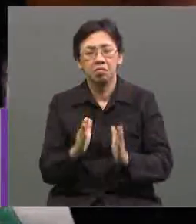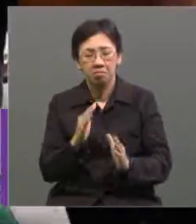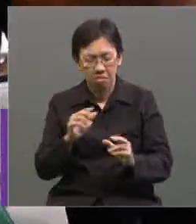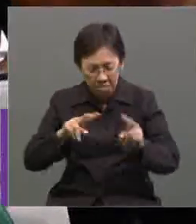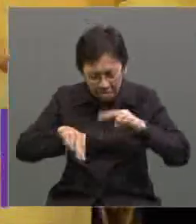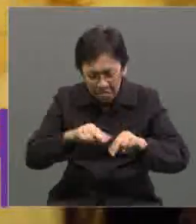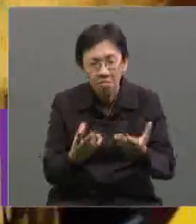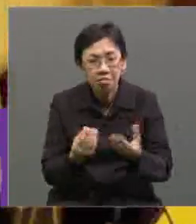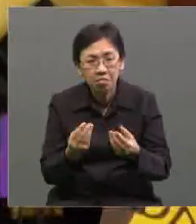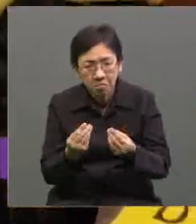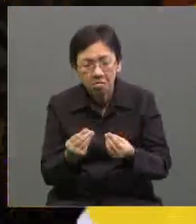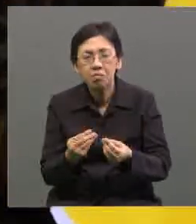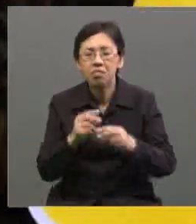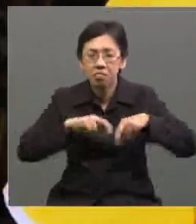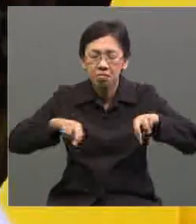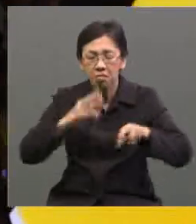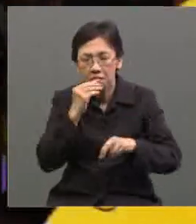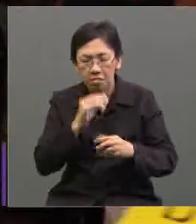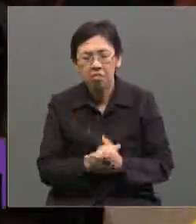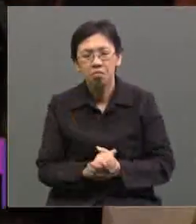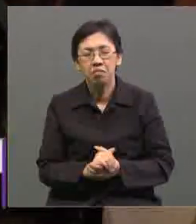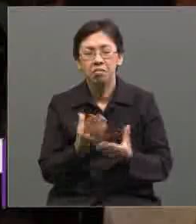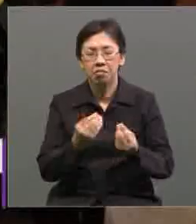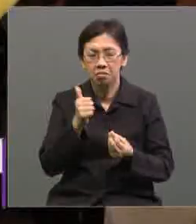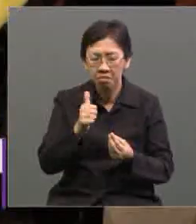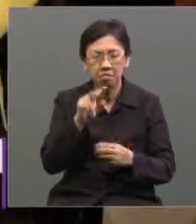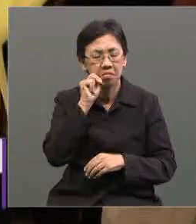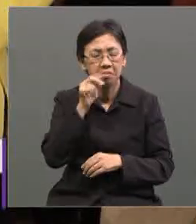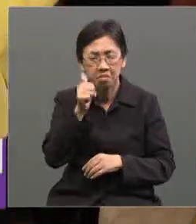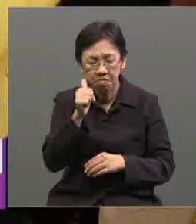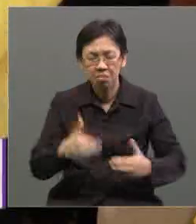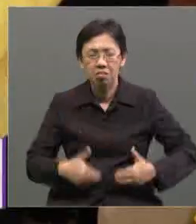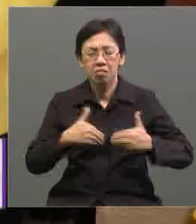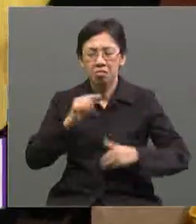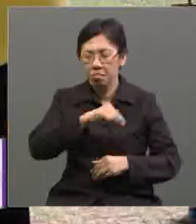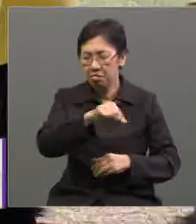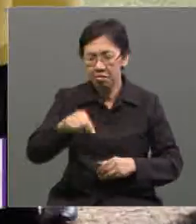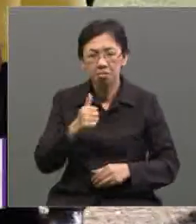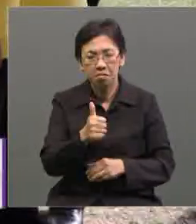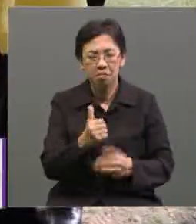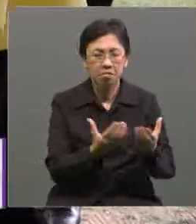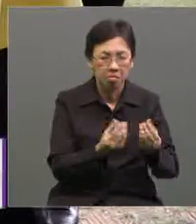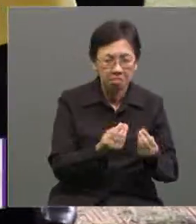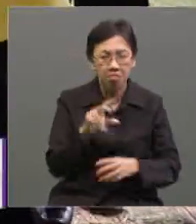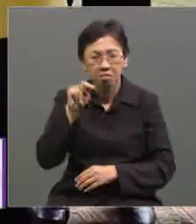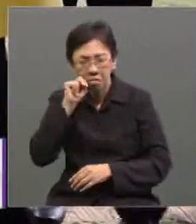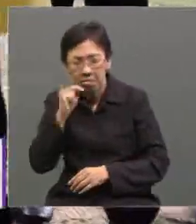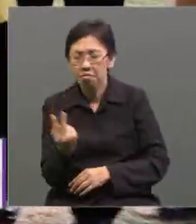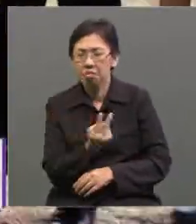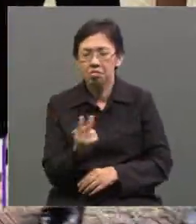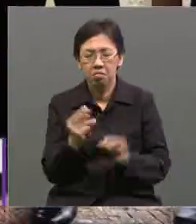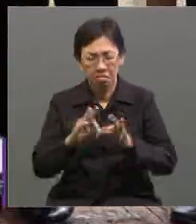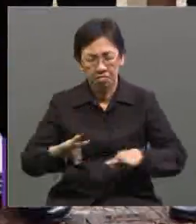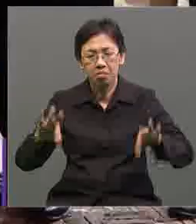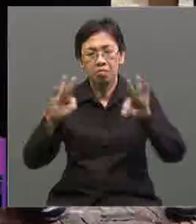ซึ่งปีนี้จัดขึ้นภายใต้แนวคิดดินดีน้ำอุดมสมบูรณ์เกื้อกูลชีวิตโดยทั้งดินและน้ำก็ถือว่าเป็นทรัพยากรที่มี